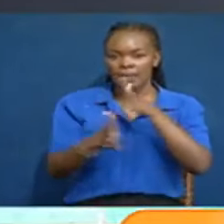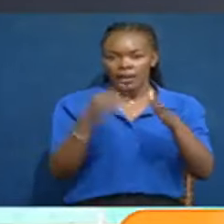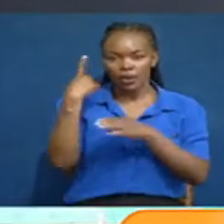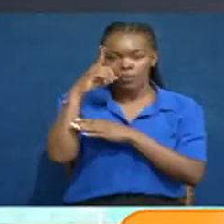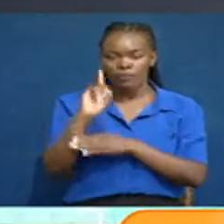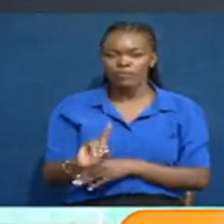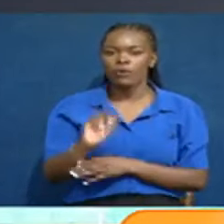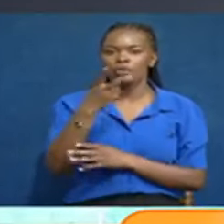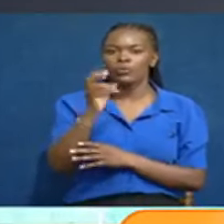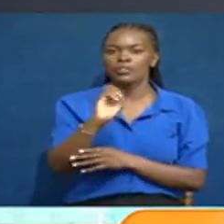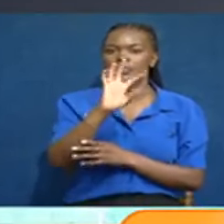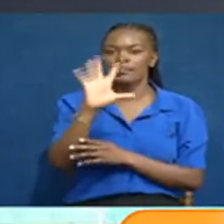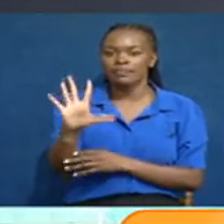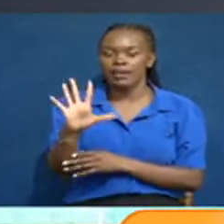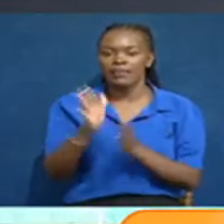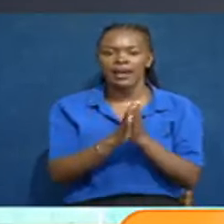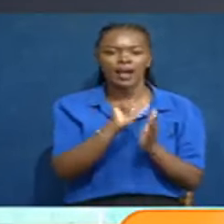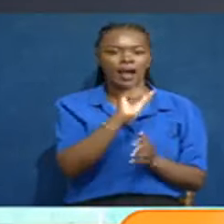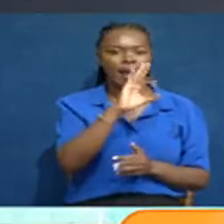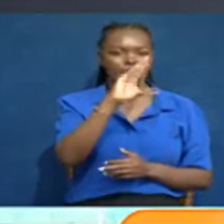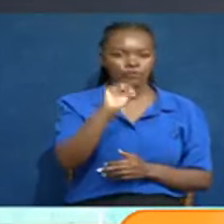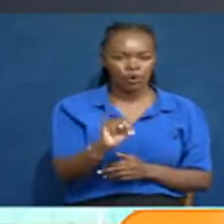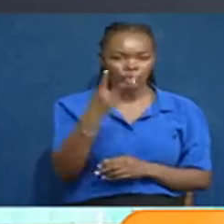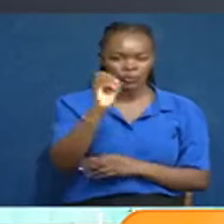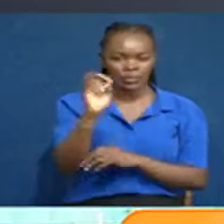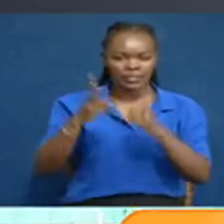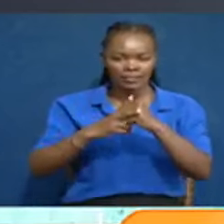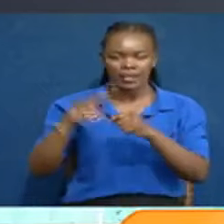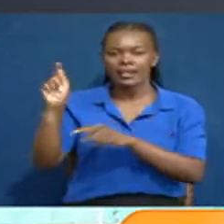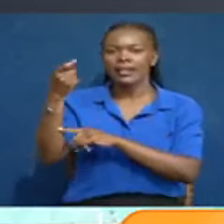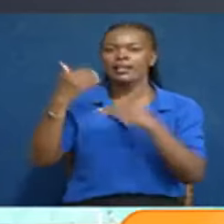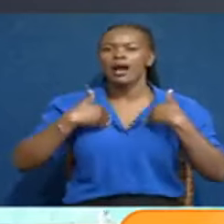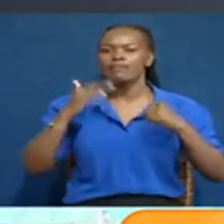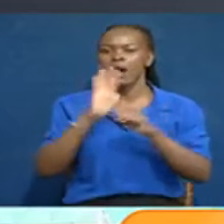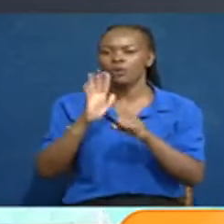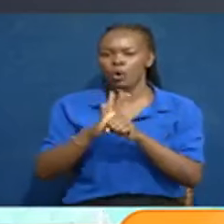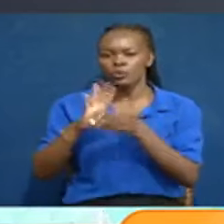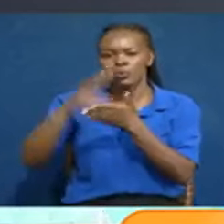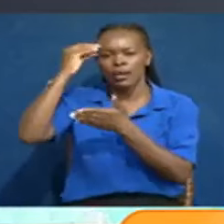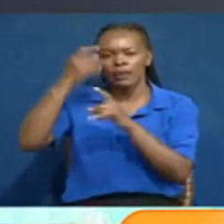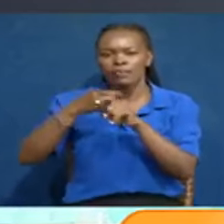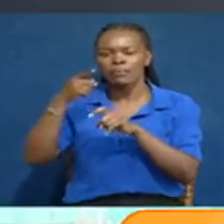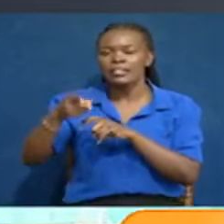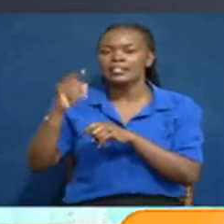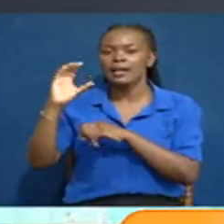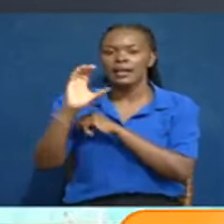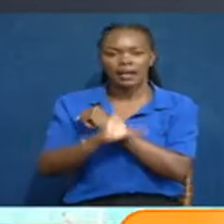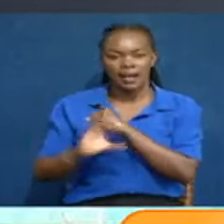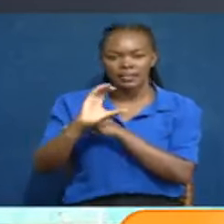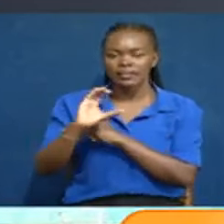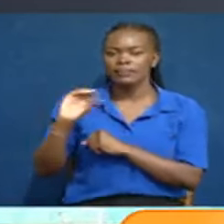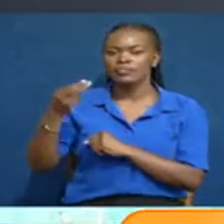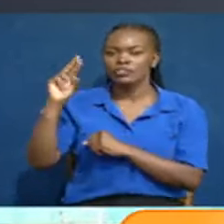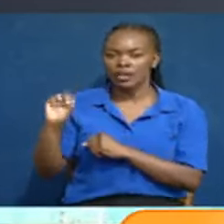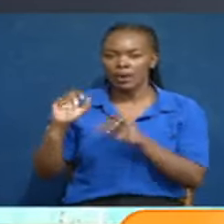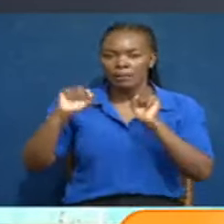CHAN 2025 na AFCON 2027, Kenya wana mengi ya kujifunza kutoka kwa taifa hili changa la Dominica